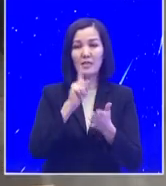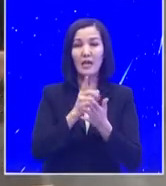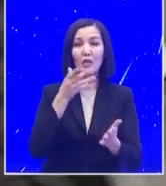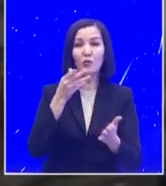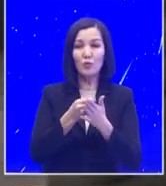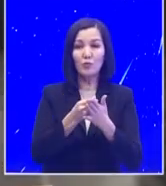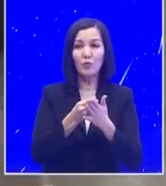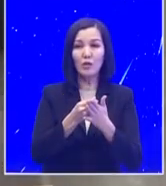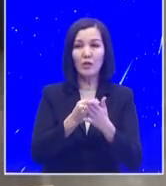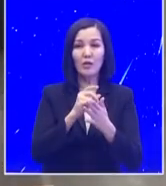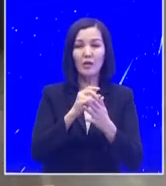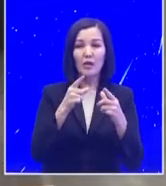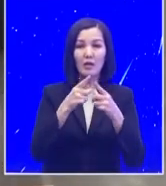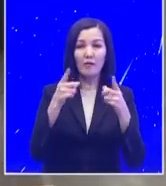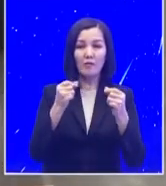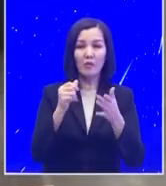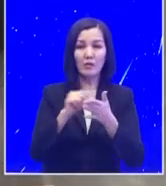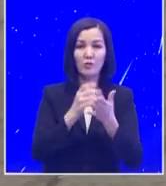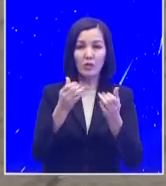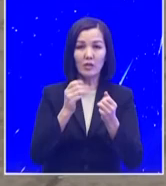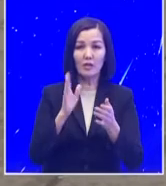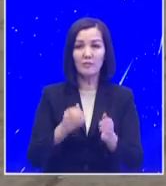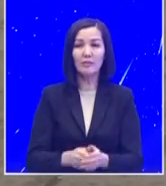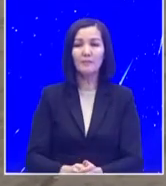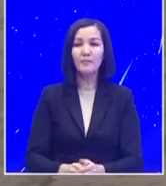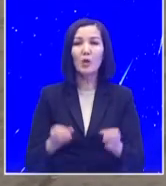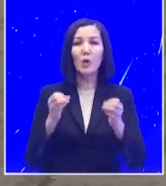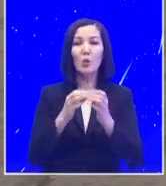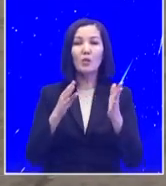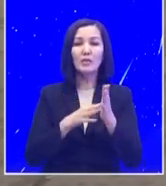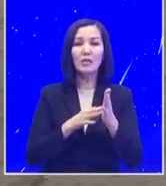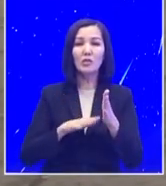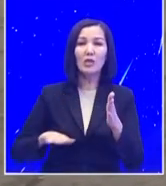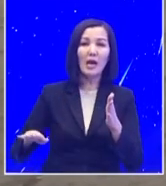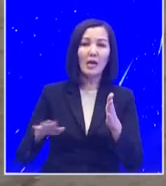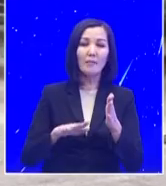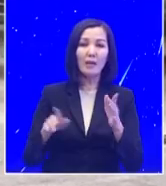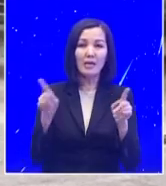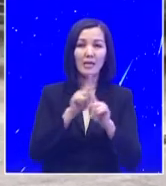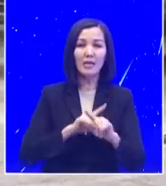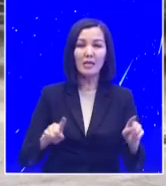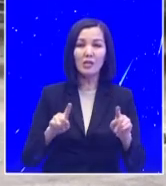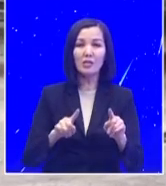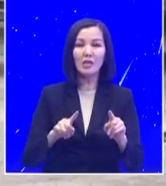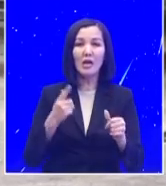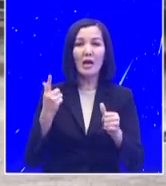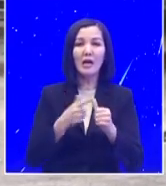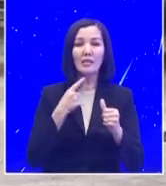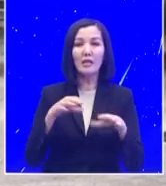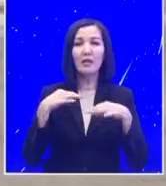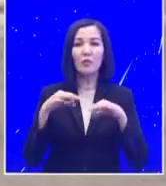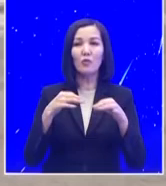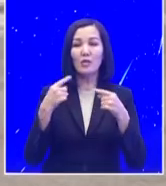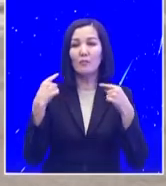төлеу туралы квитанциялар құжаттарын аламыз. 18-ші аймақ атты айрықша белгі аталған автокөліктерді